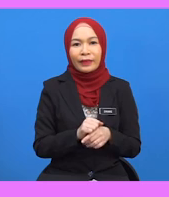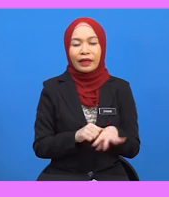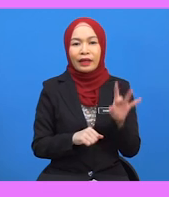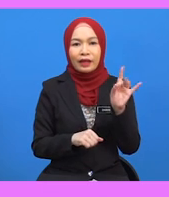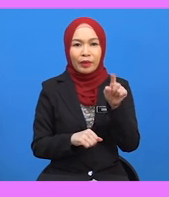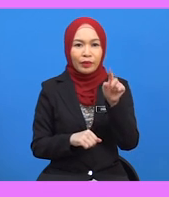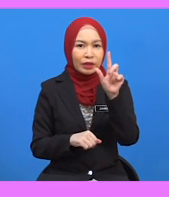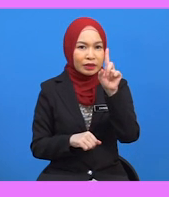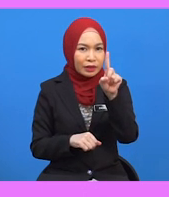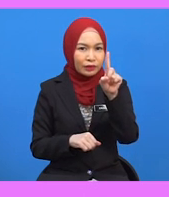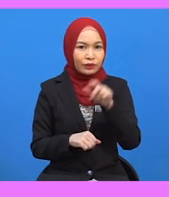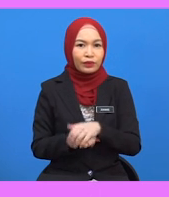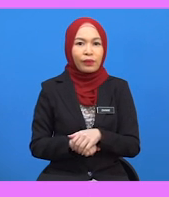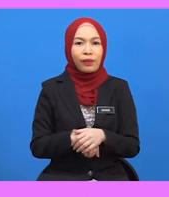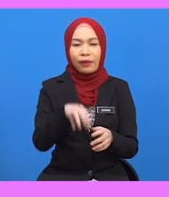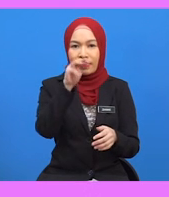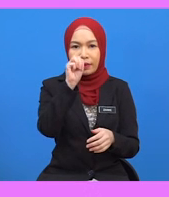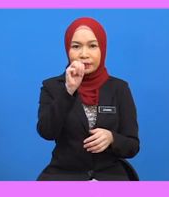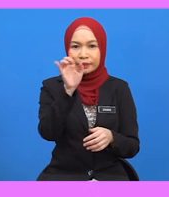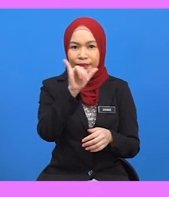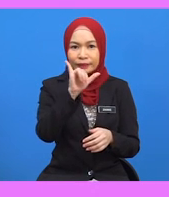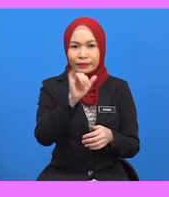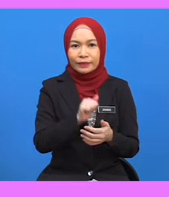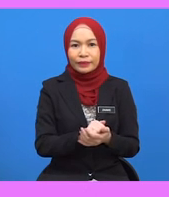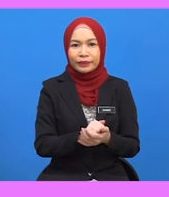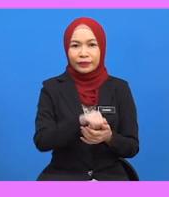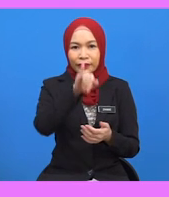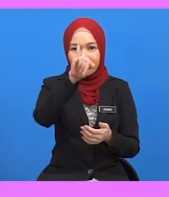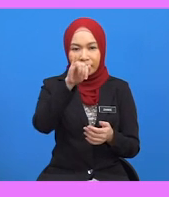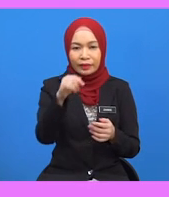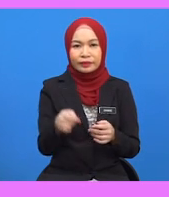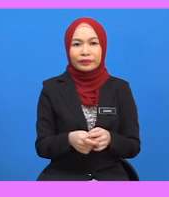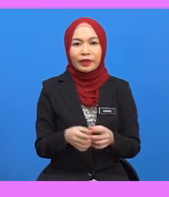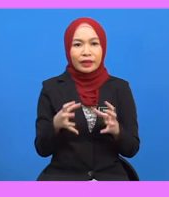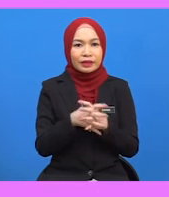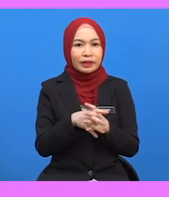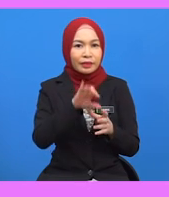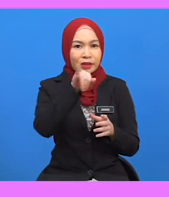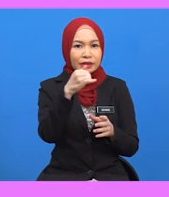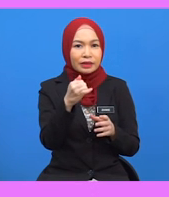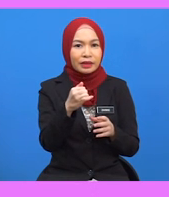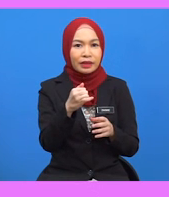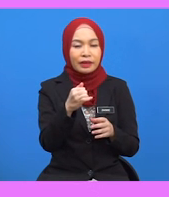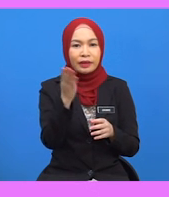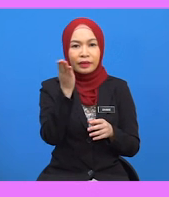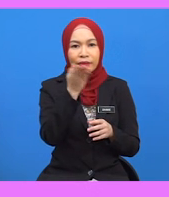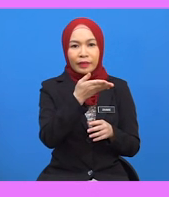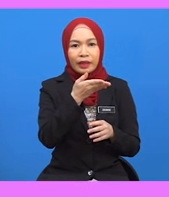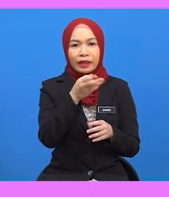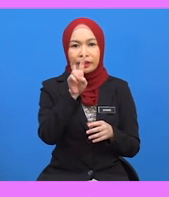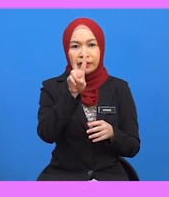8.1, setkan M sama dengan I tambah J bahagi 2.